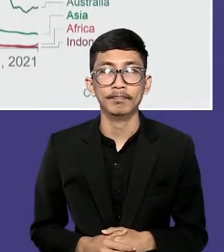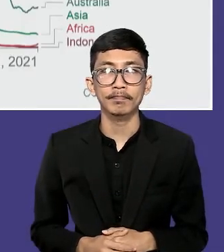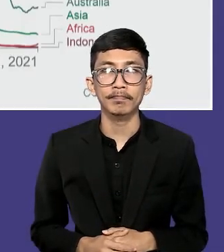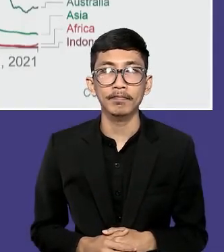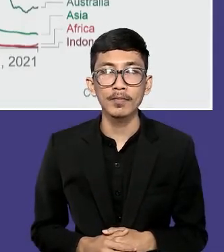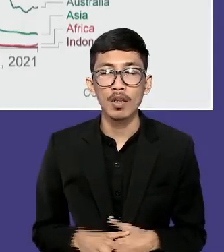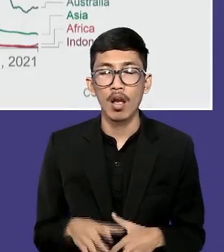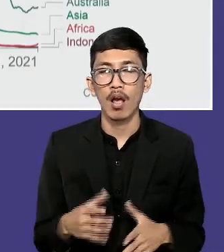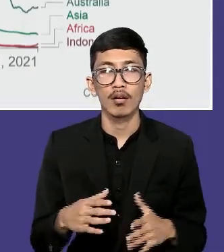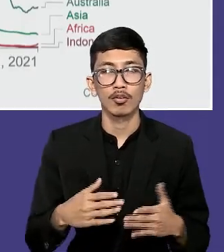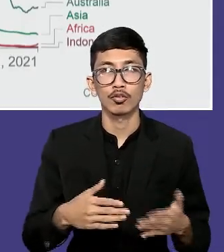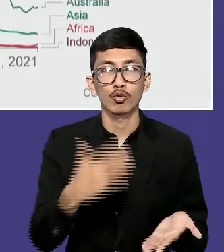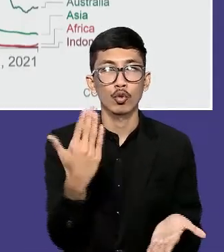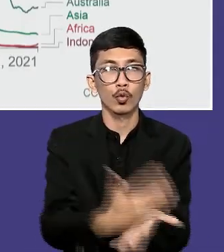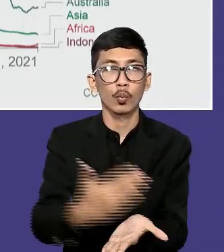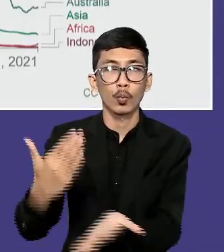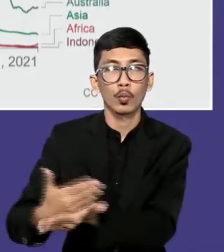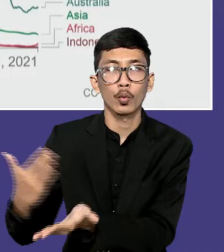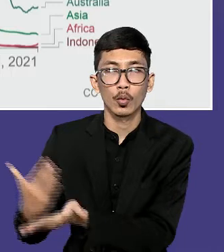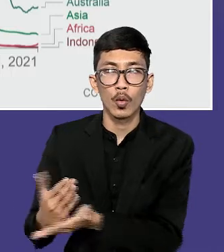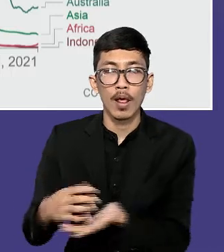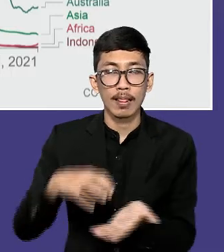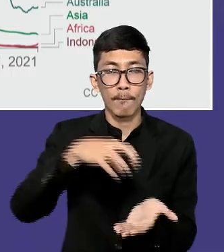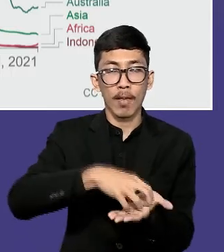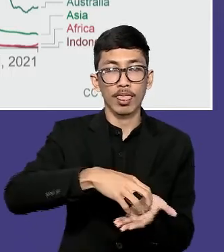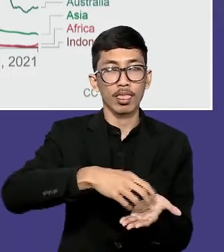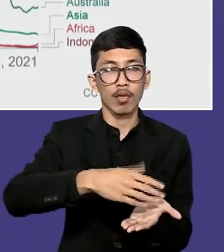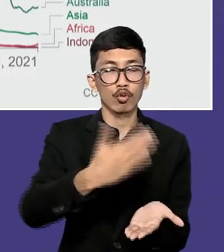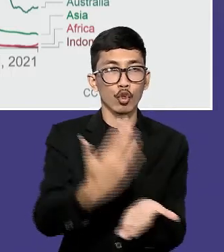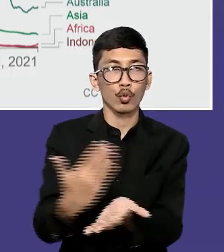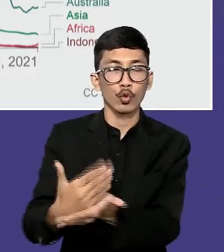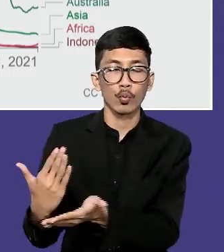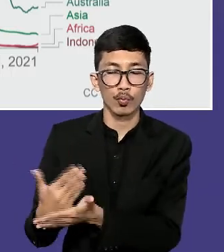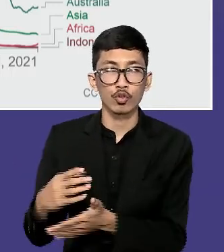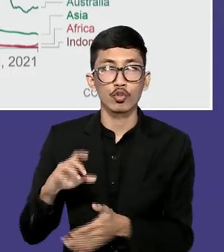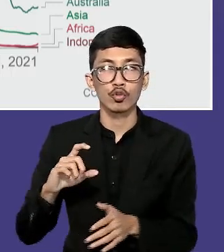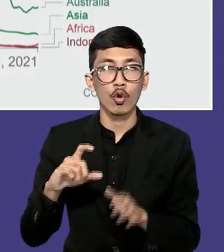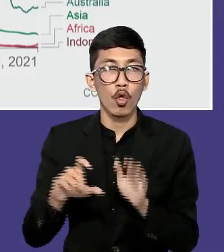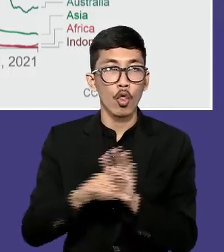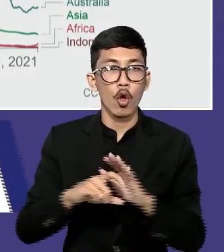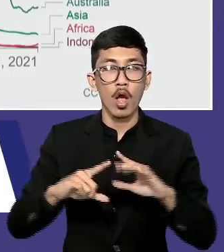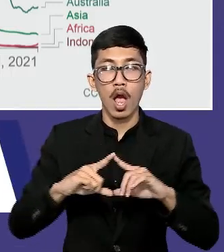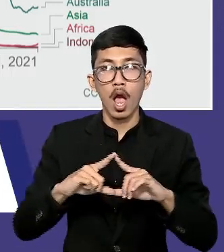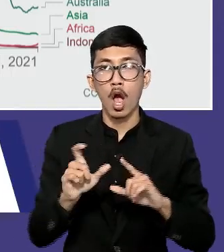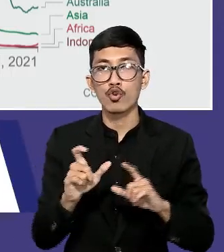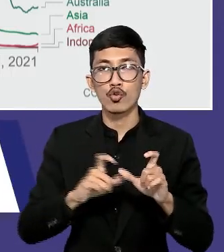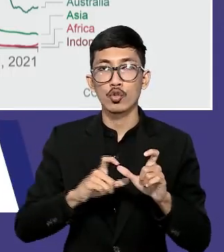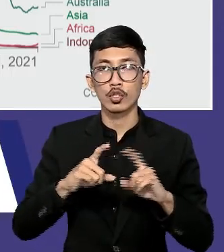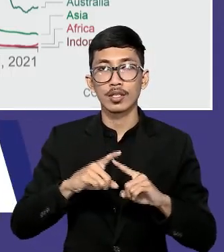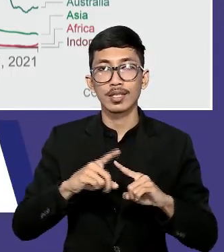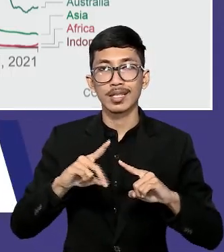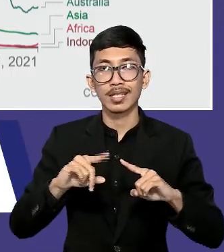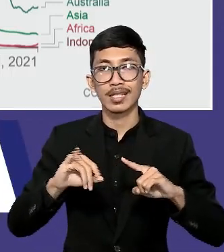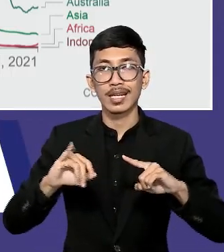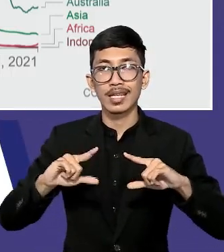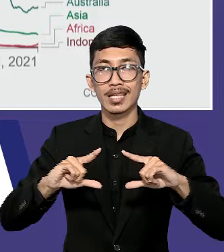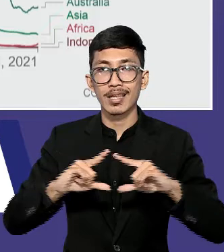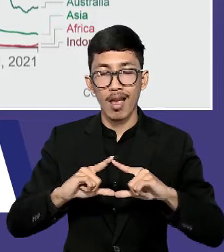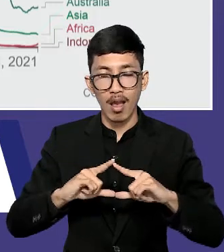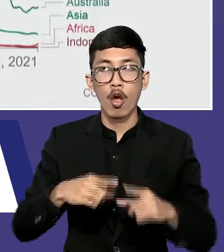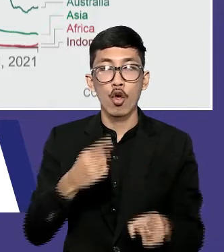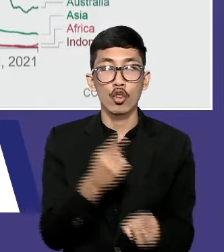beberapa bentuk Lockdown applock.com parsial Lockdown seperti di Austria nge-rap Teuku yang